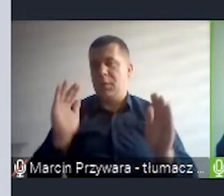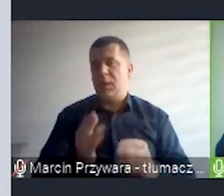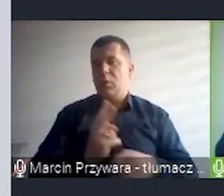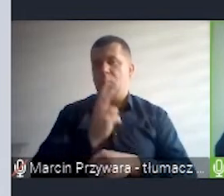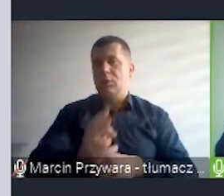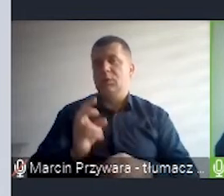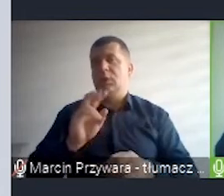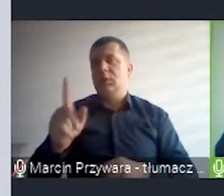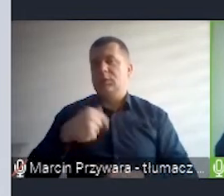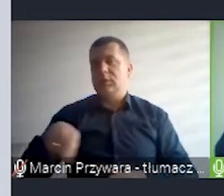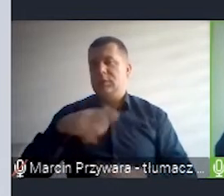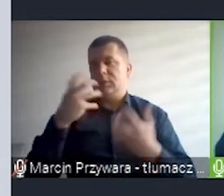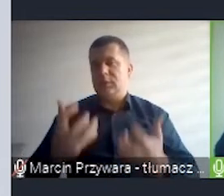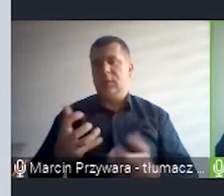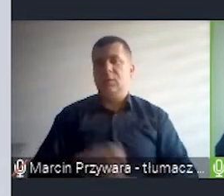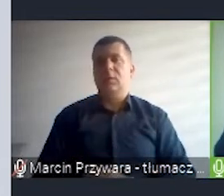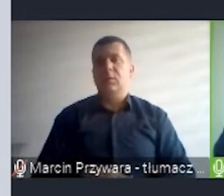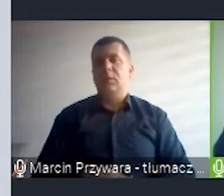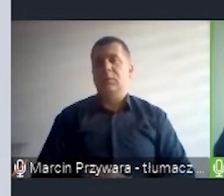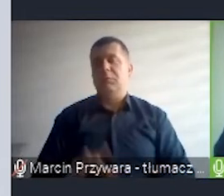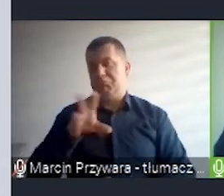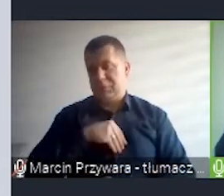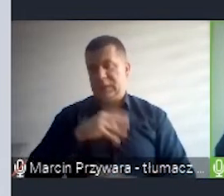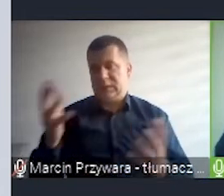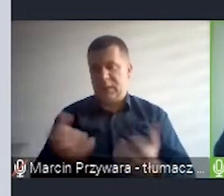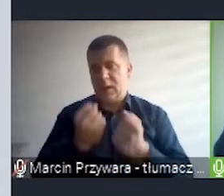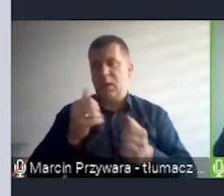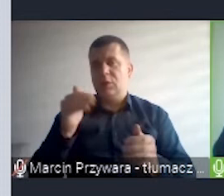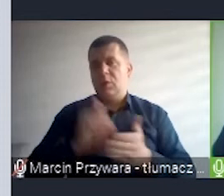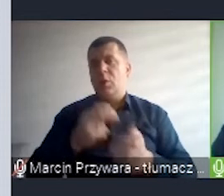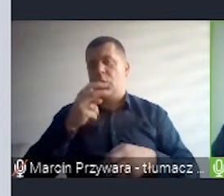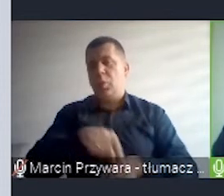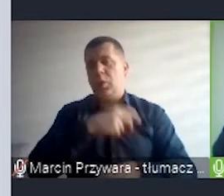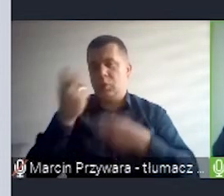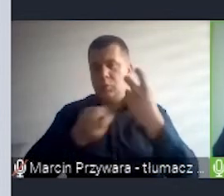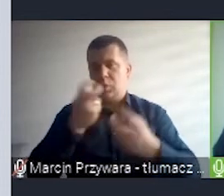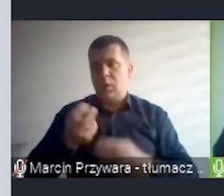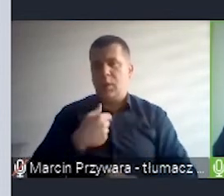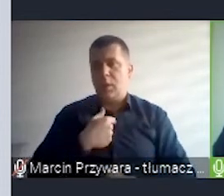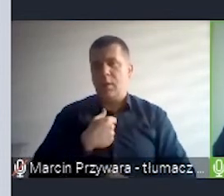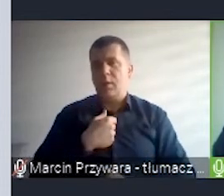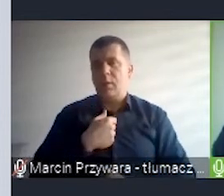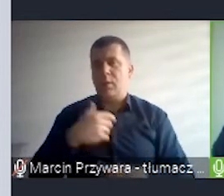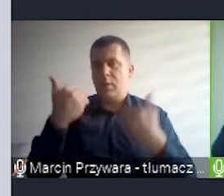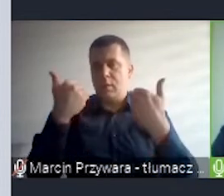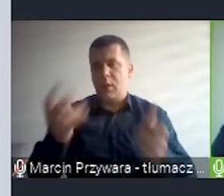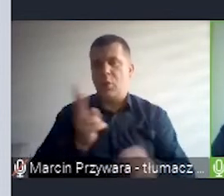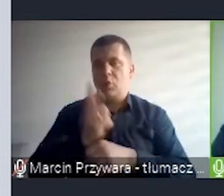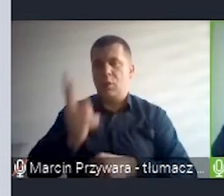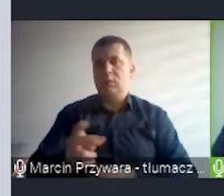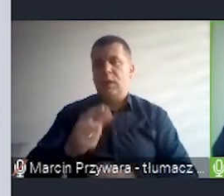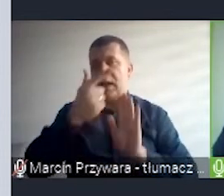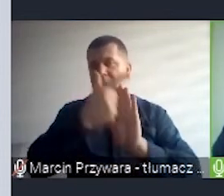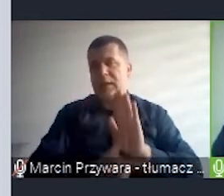my byśmy chcieli. Da się je znaleźć, ale trzeba długo szukać. Więc ja udostępnię Państwu taką